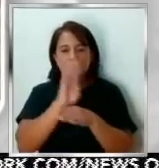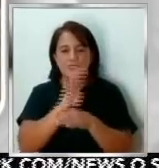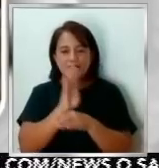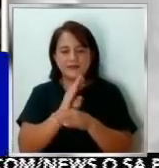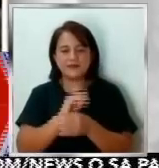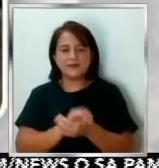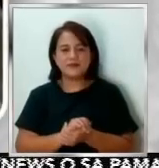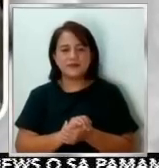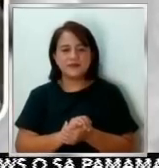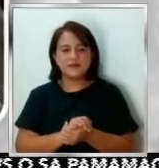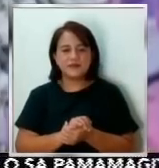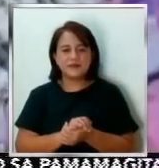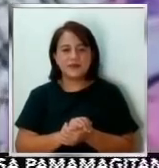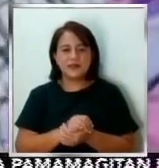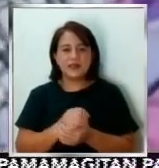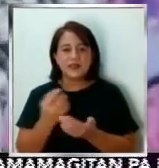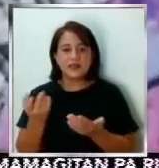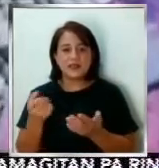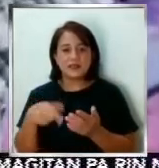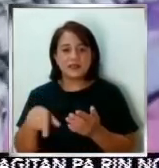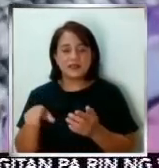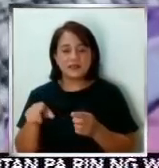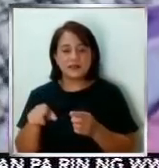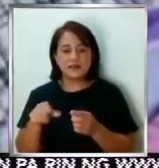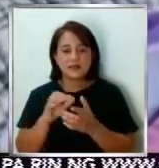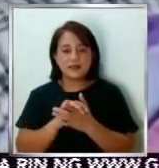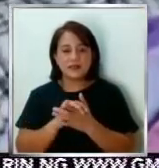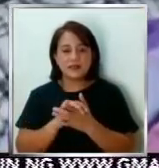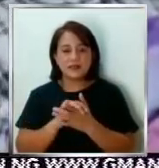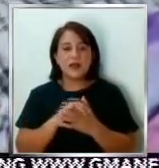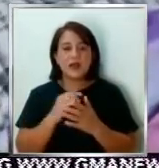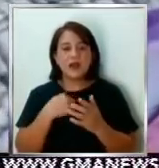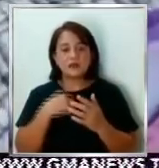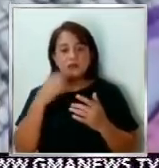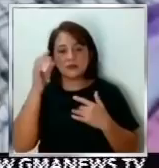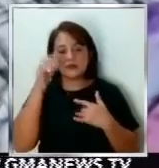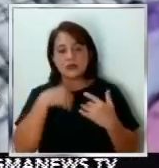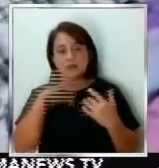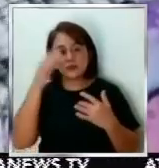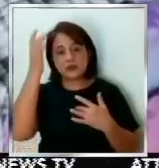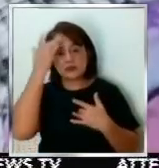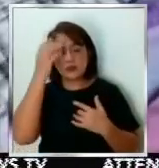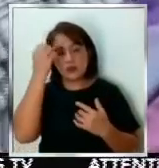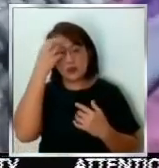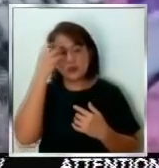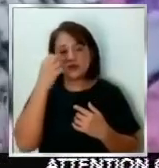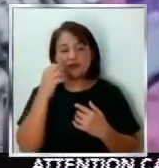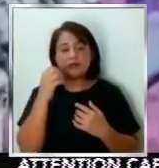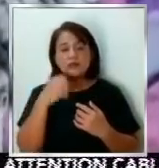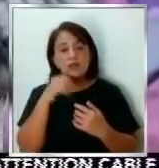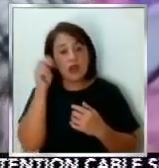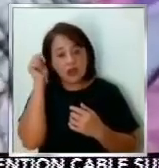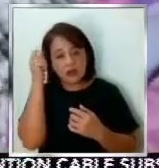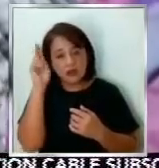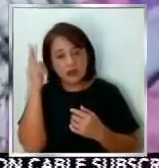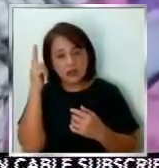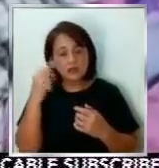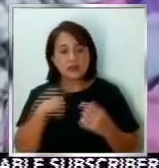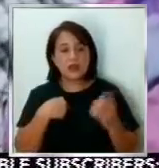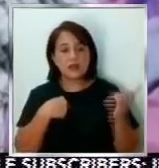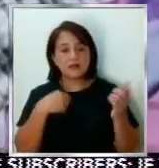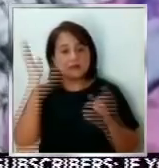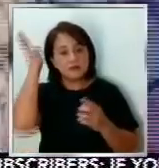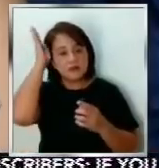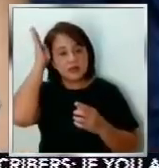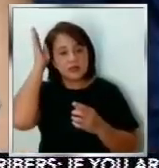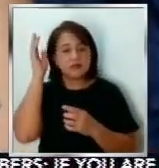Stroke patient ang isang tiyo, bedridden ang kanilang lola, at nagpapagaling naman sa sakit na brain aneurysm ang tiyahin. Okay